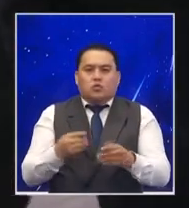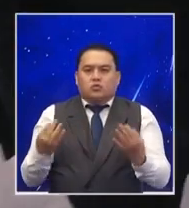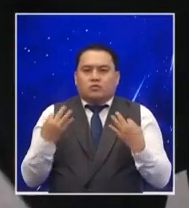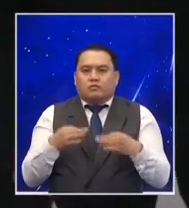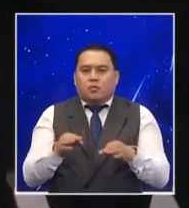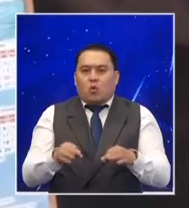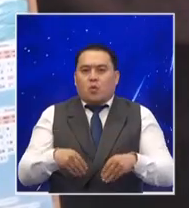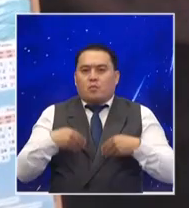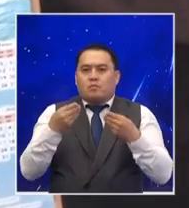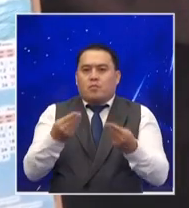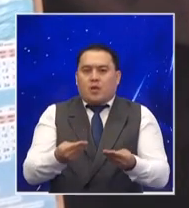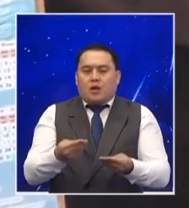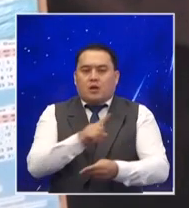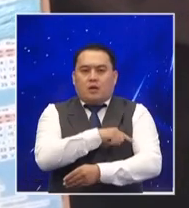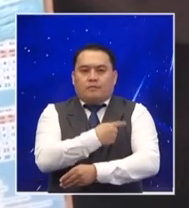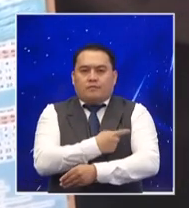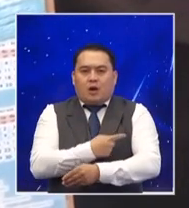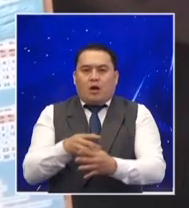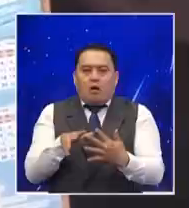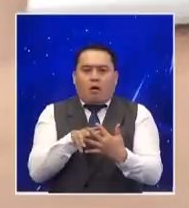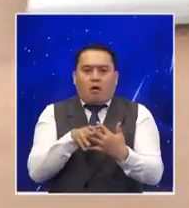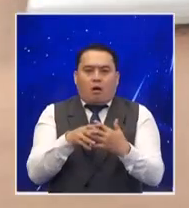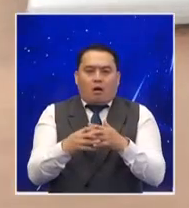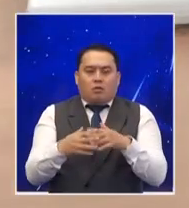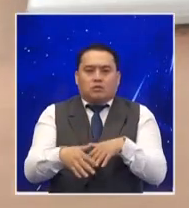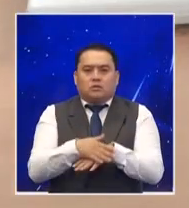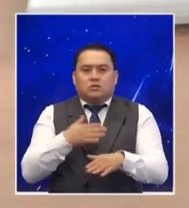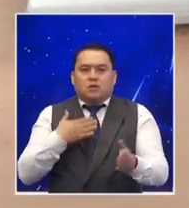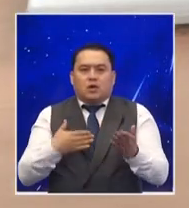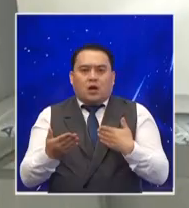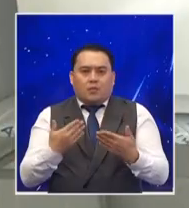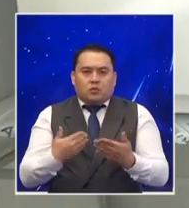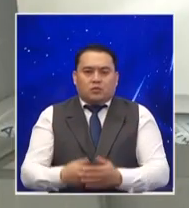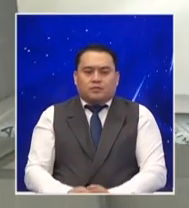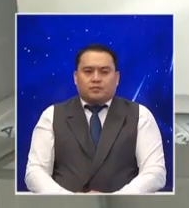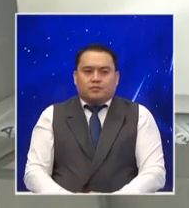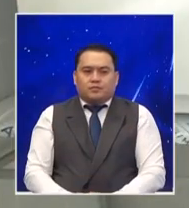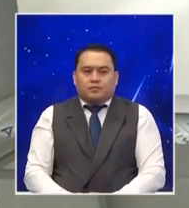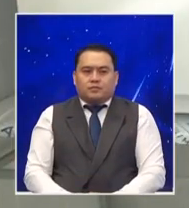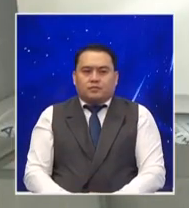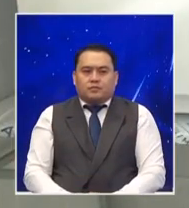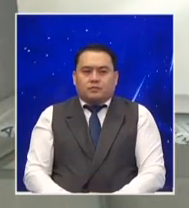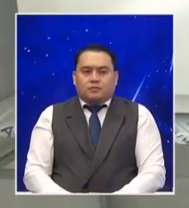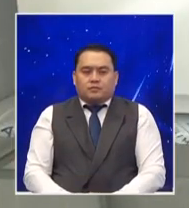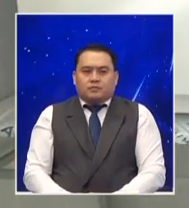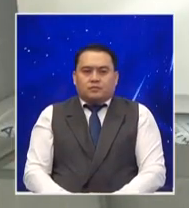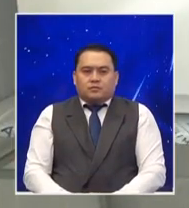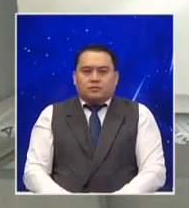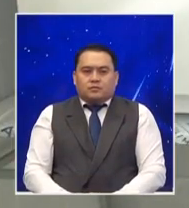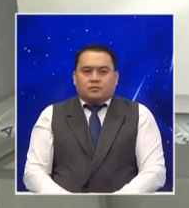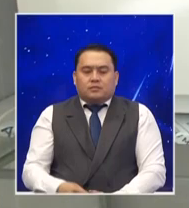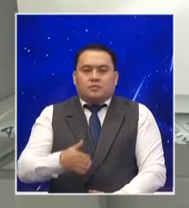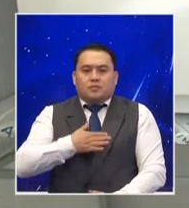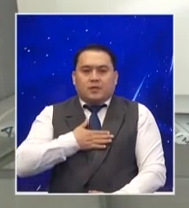ел игілігіне беріліп, ақ халаттылар мен ауылдық ағайын арқа жарқа болды. Біздің жарты ғасырдан уақыт, көп уақыт